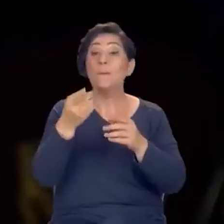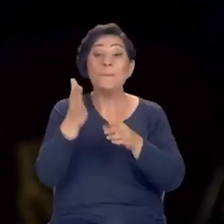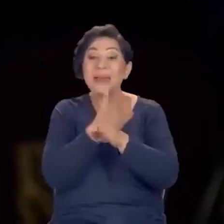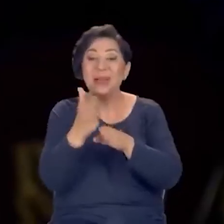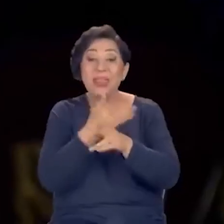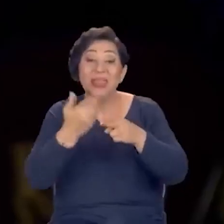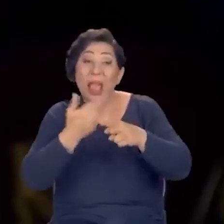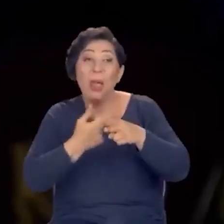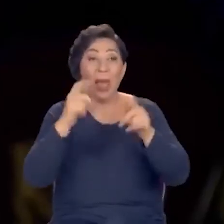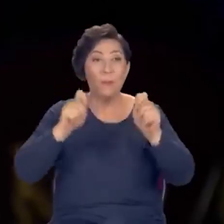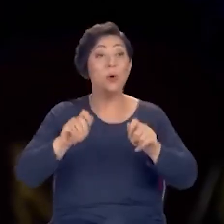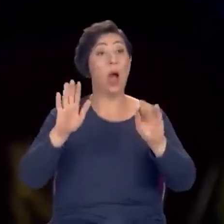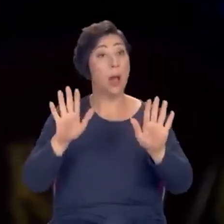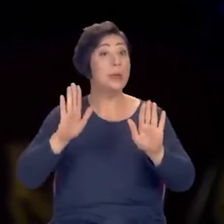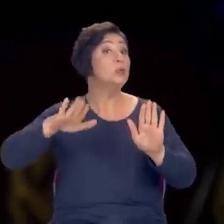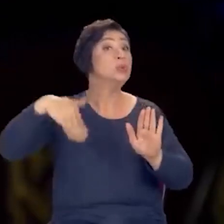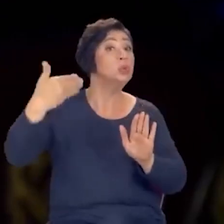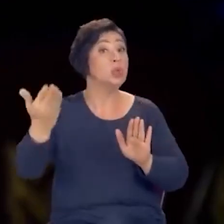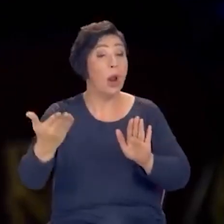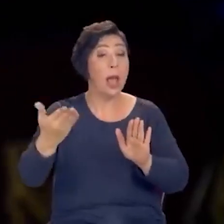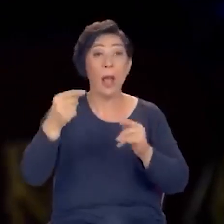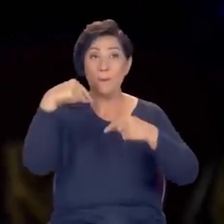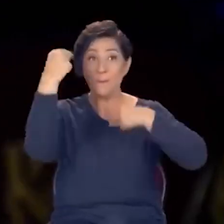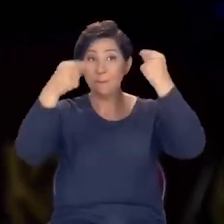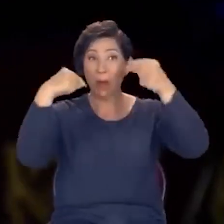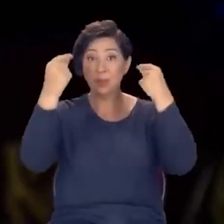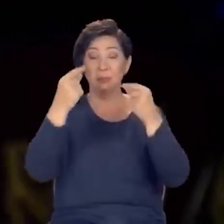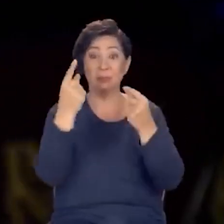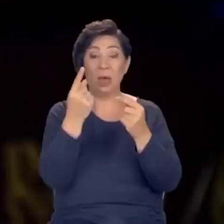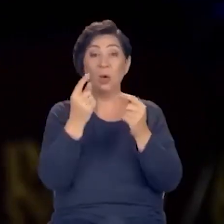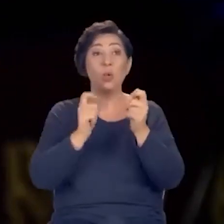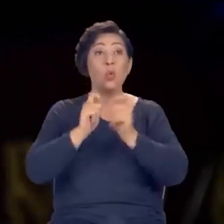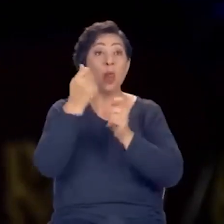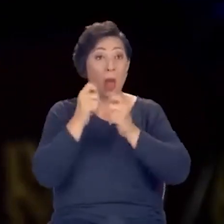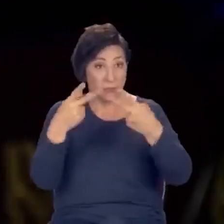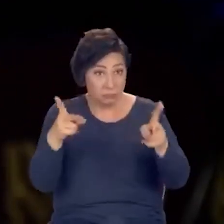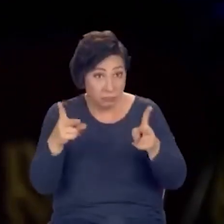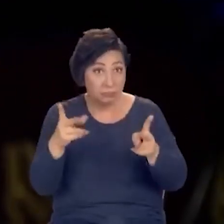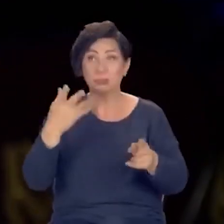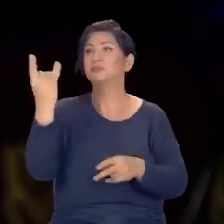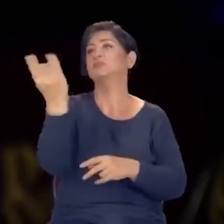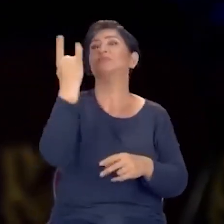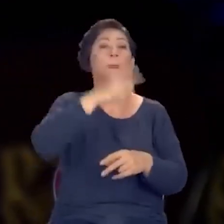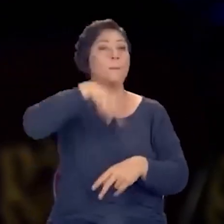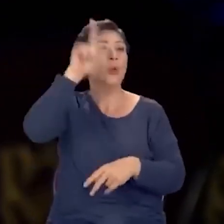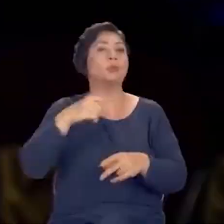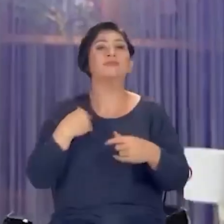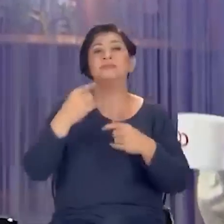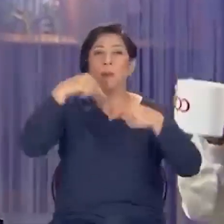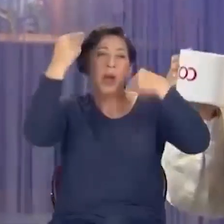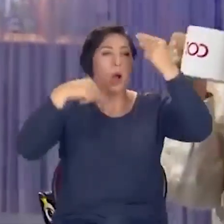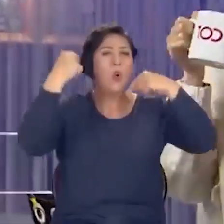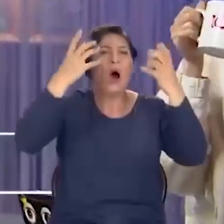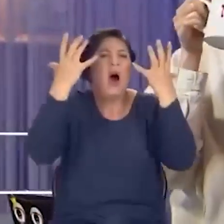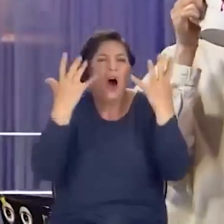denemesi yapılıyor ama sonrasında çıkan makyajın genelde bir kullanılabilirliği olmuyor günlük hayat içerisinde.